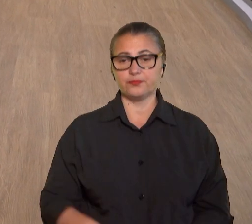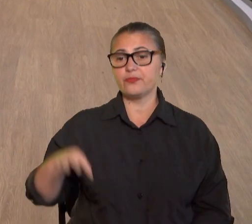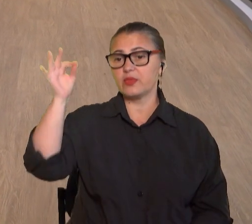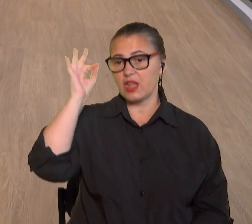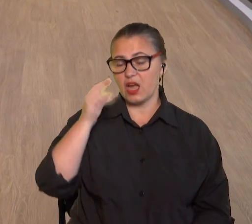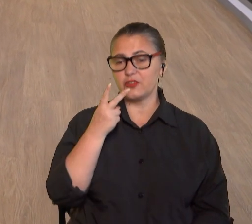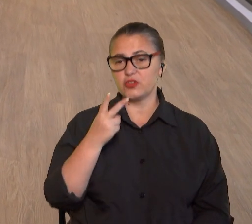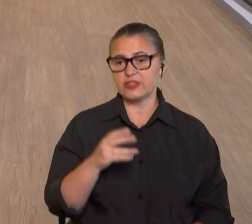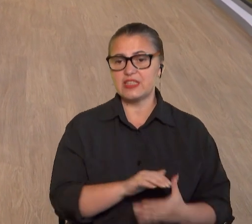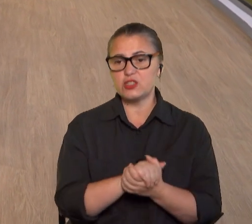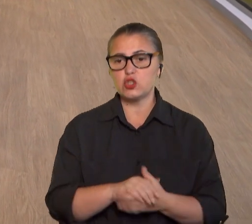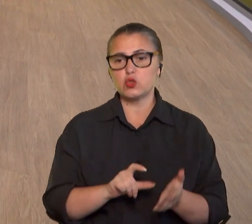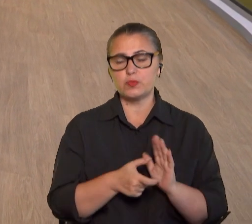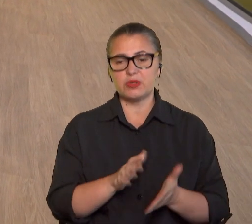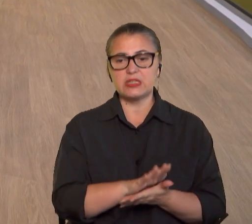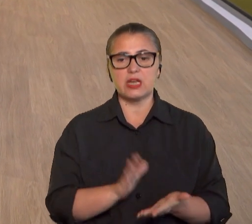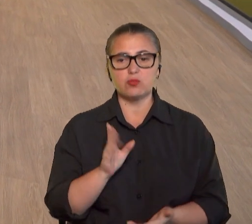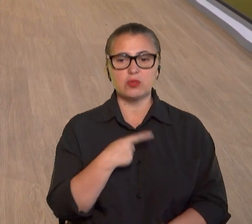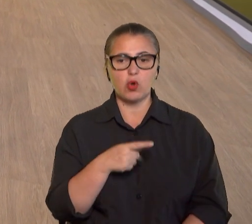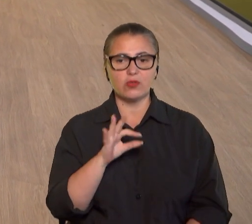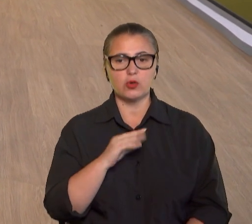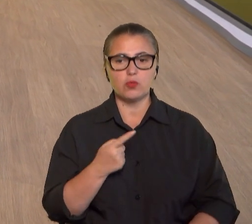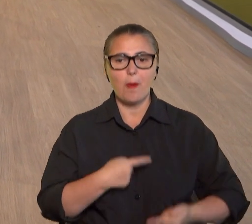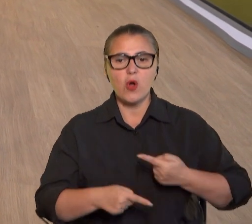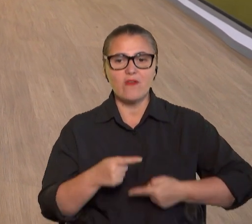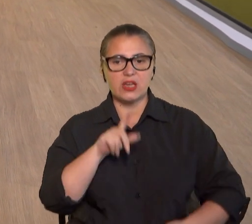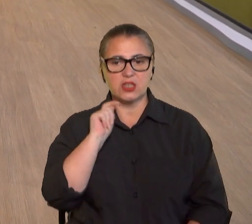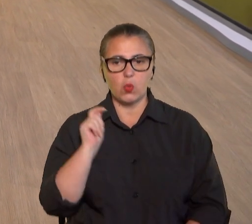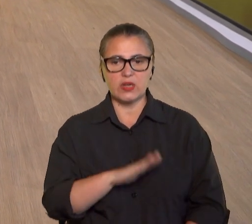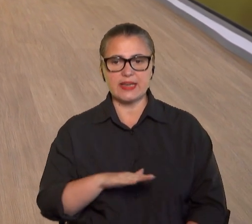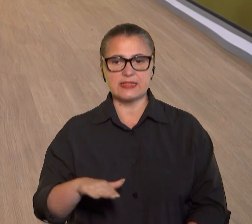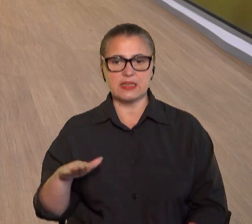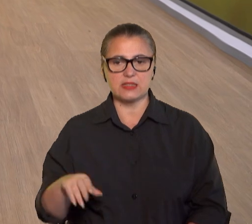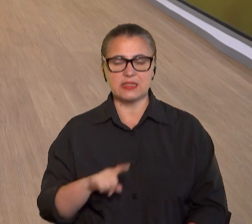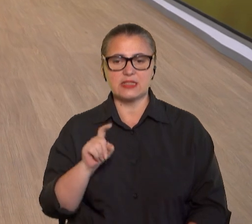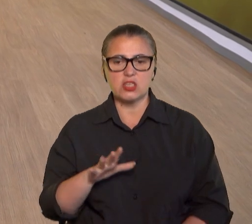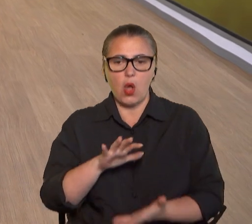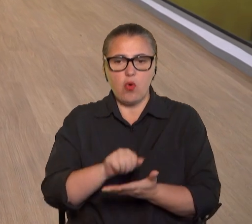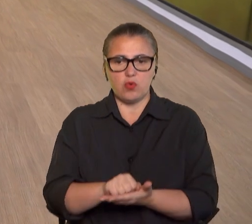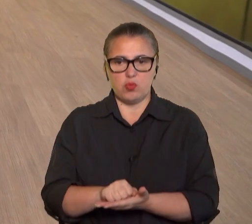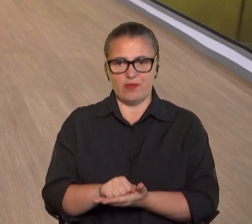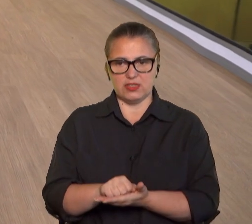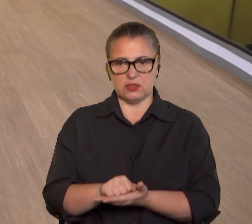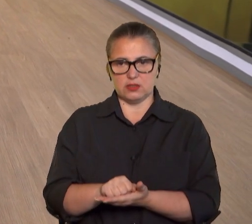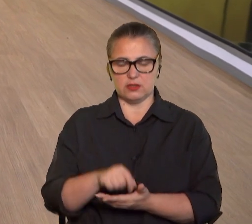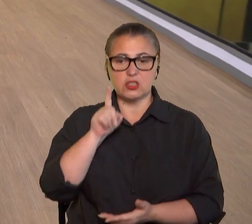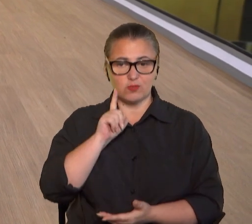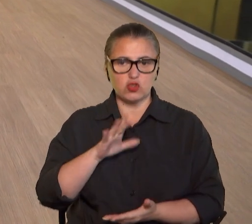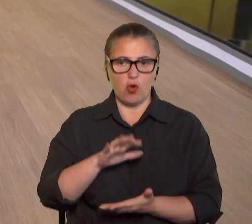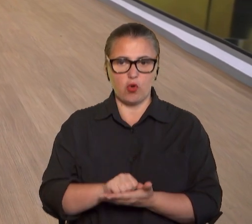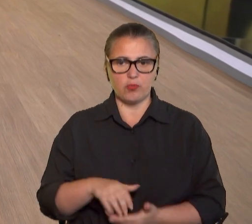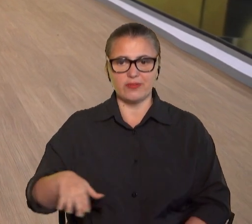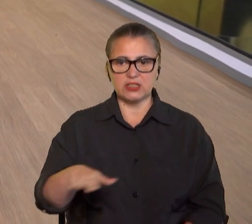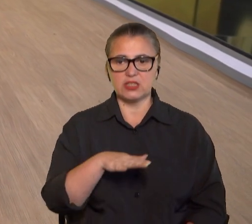Нагадую, в ефірі Суспільна студія, і далі будемо говорити про повернення українських дітей із окупованих, тимчасово